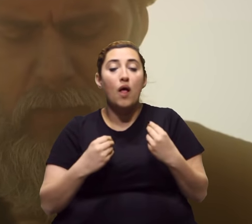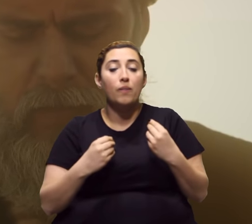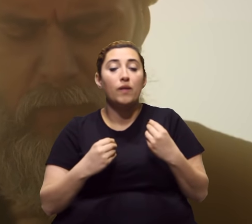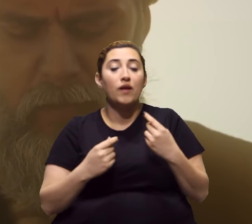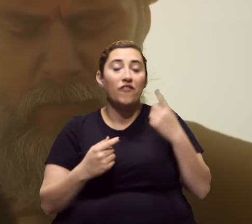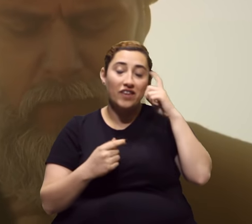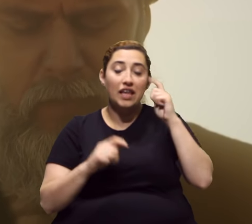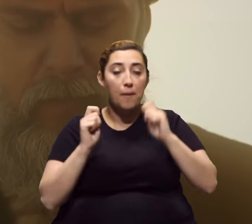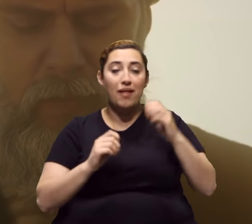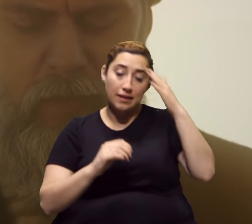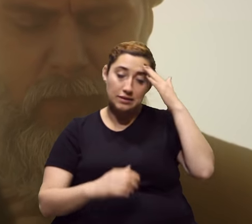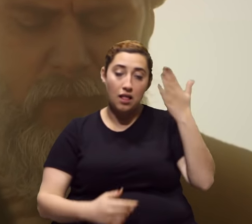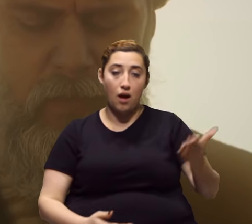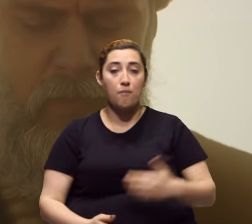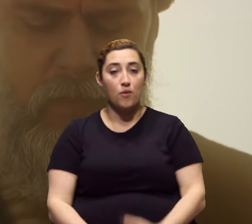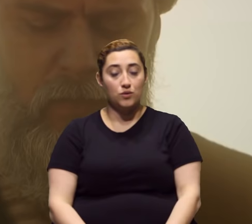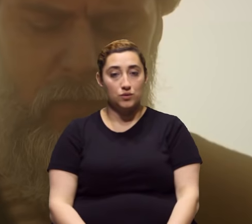yuyanlara selam olsun.